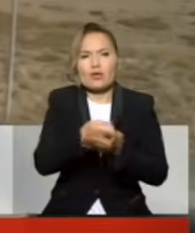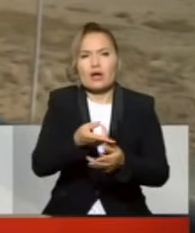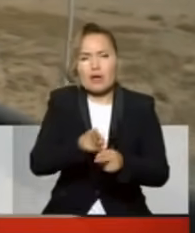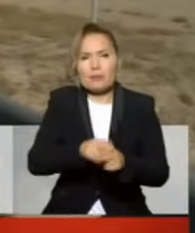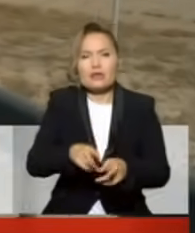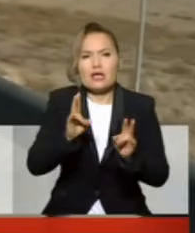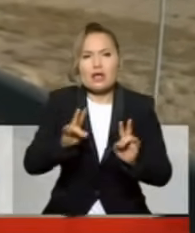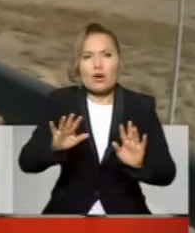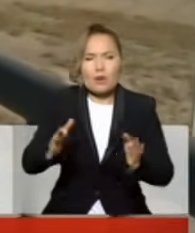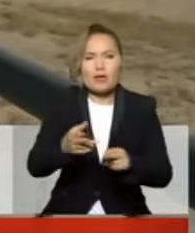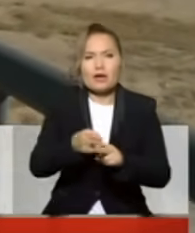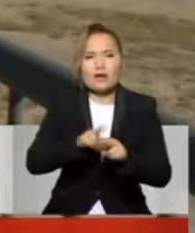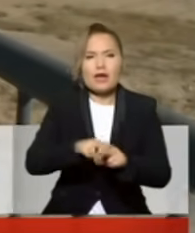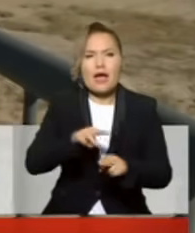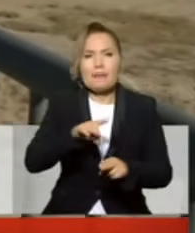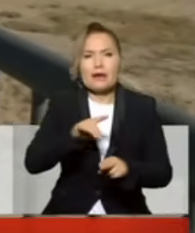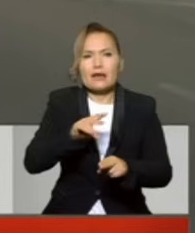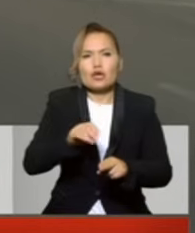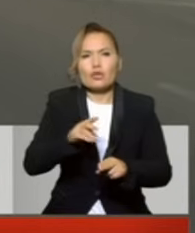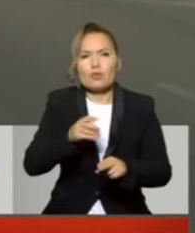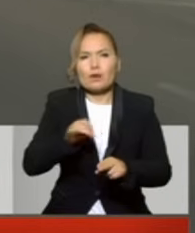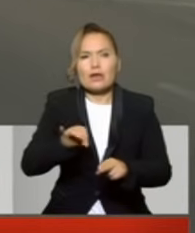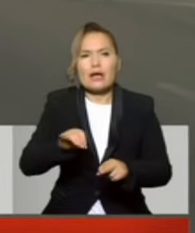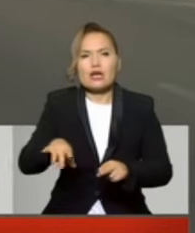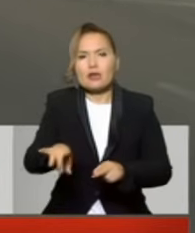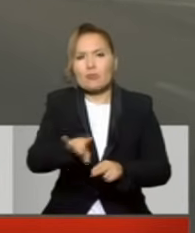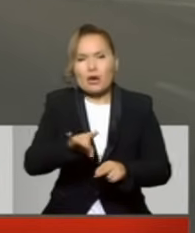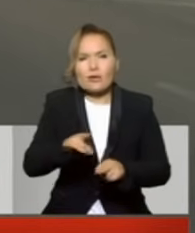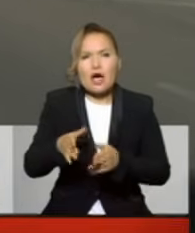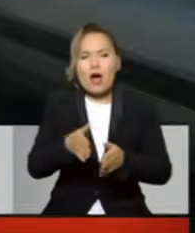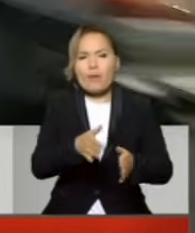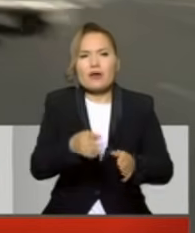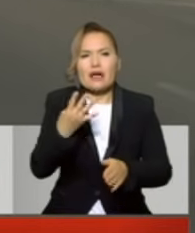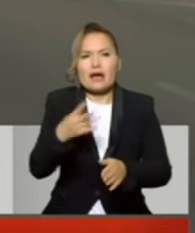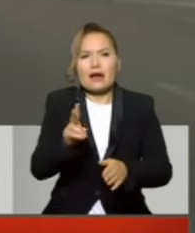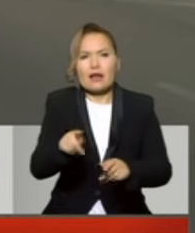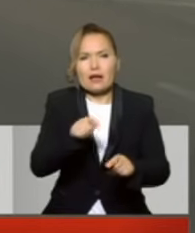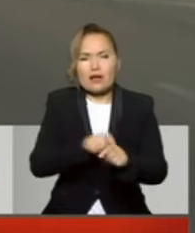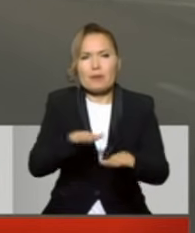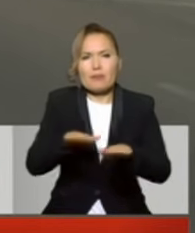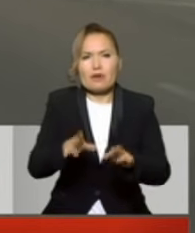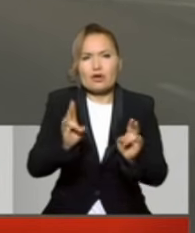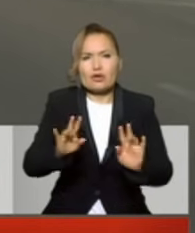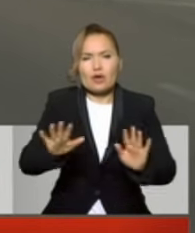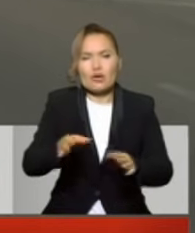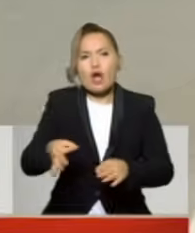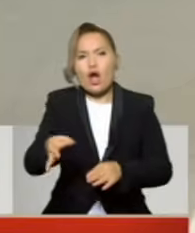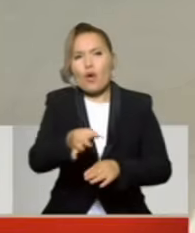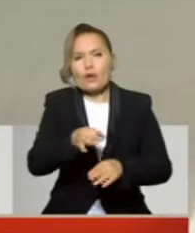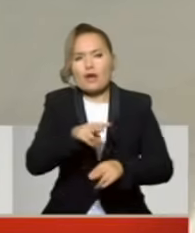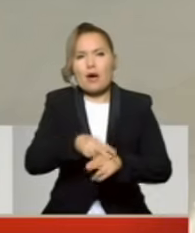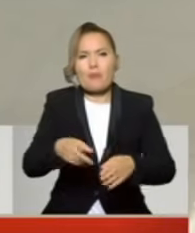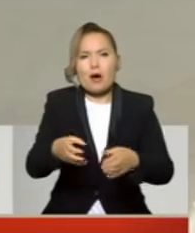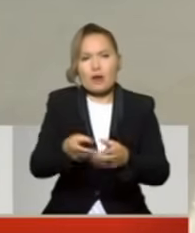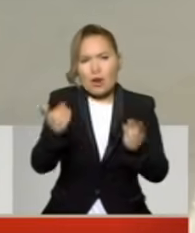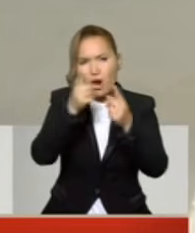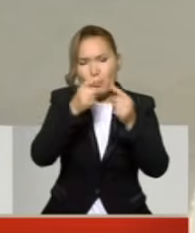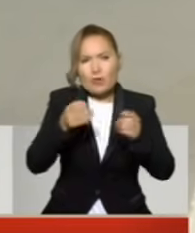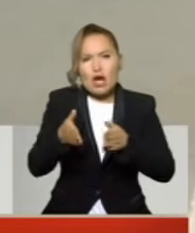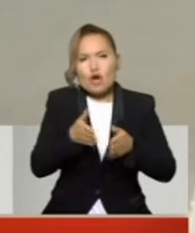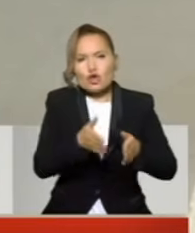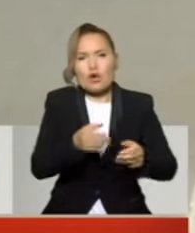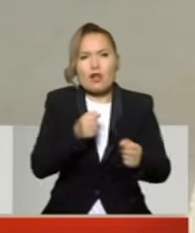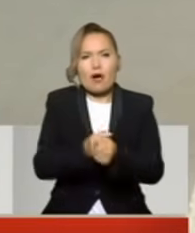Оқыс оқиға Меркішу Бурыл-Байтал республикалық автожолының 40-шы шақырымында болды. Облыстық полиция департаменті жол апатына